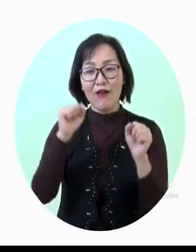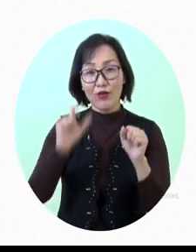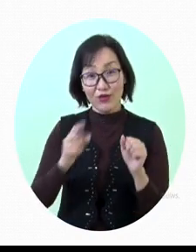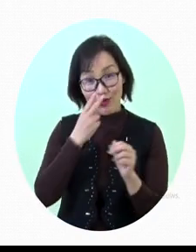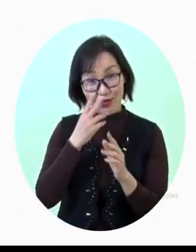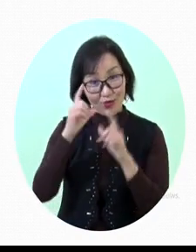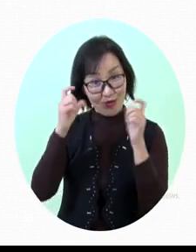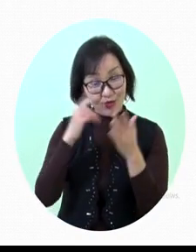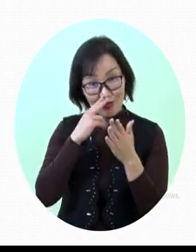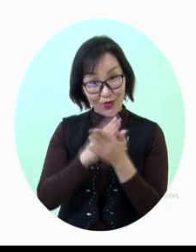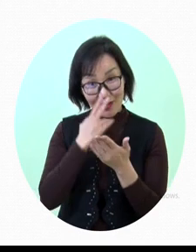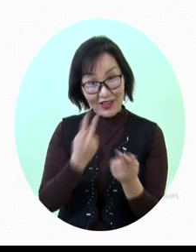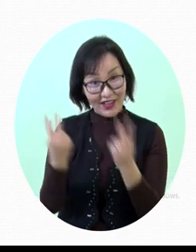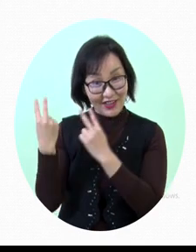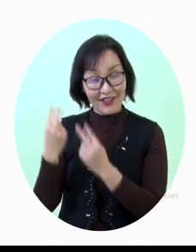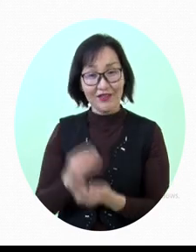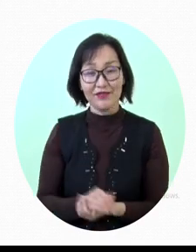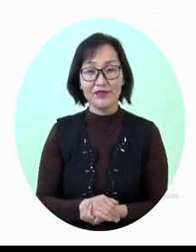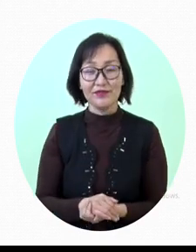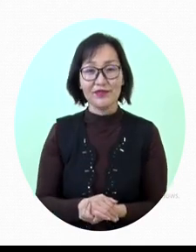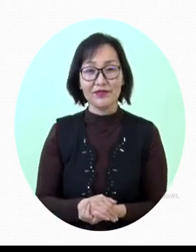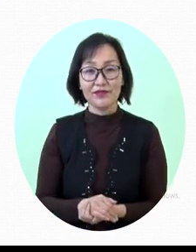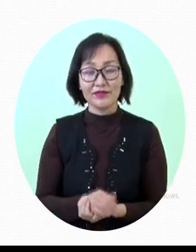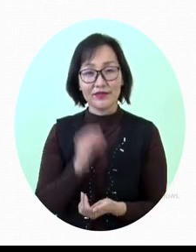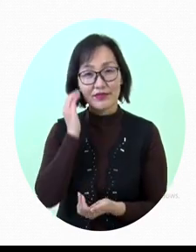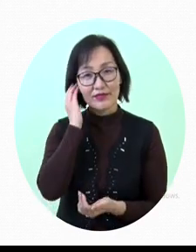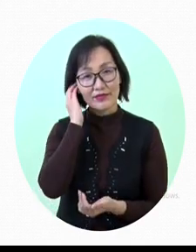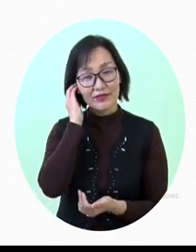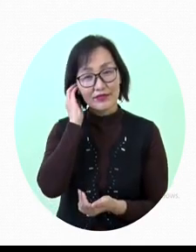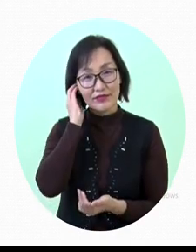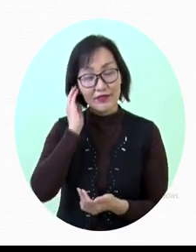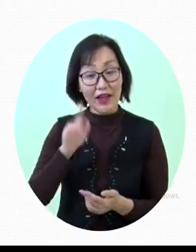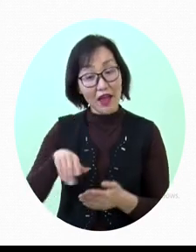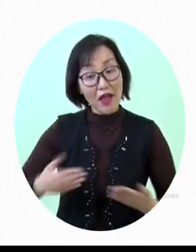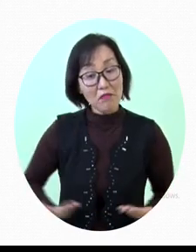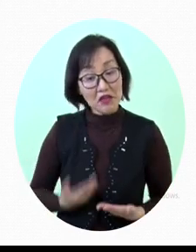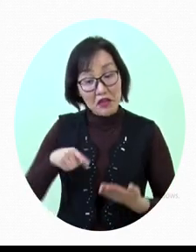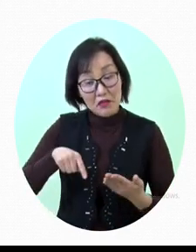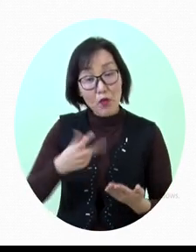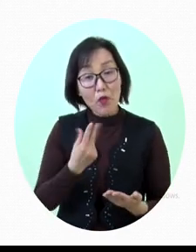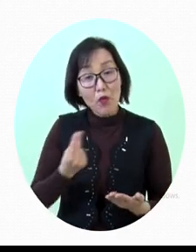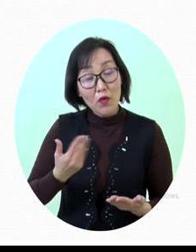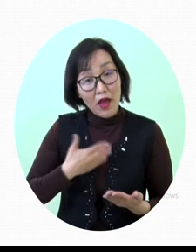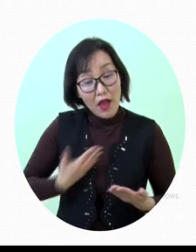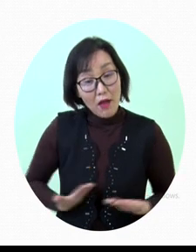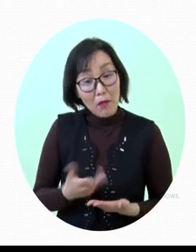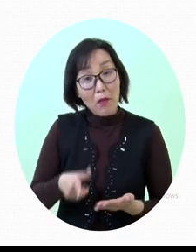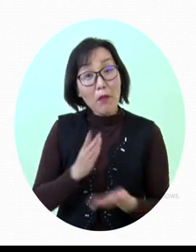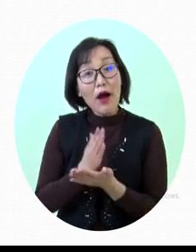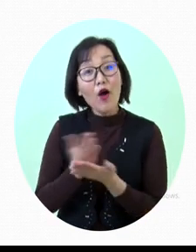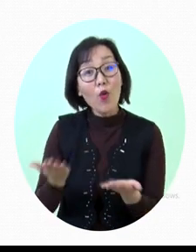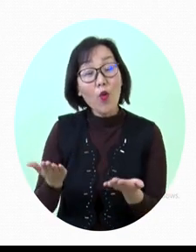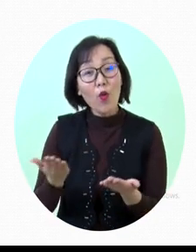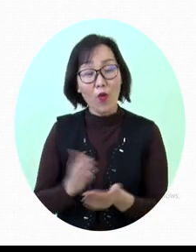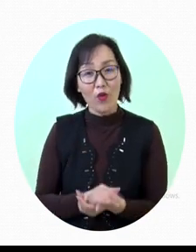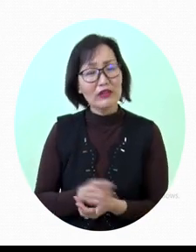үүл үзэгдэгч, авраг хүний зурагнууд байна. амьдрал дээр ийм зүйлүүд байж болох